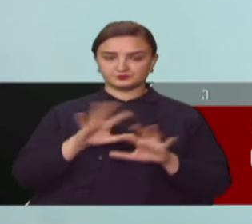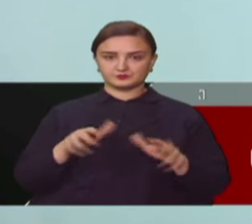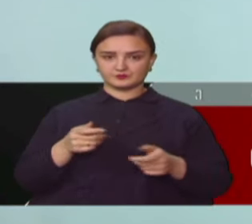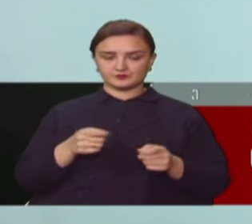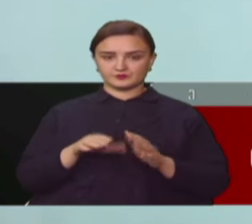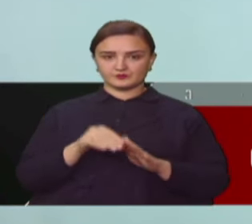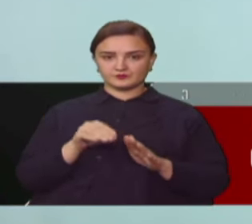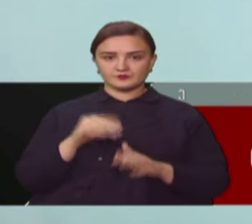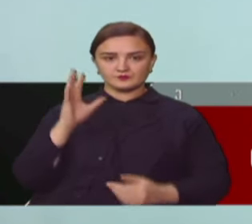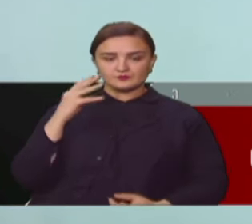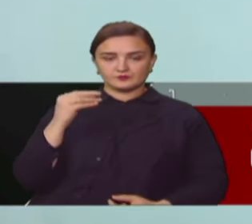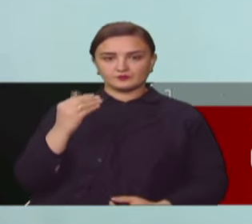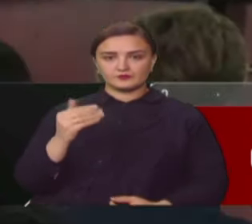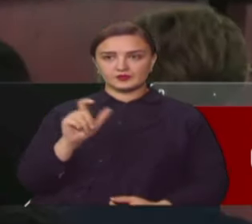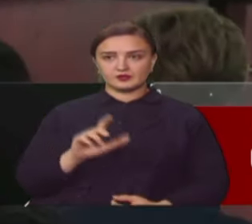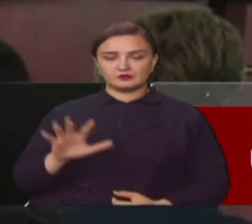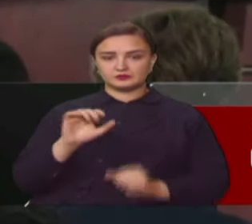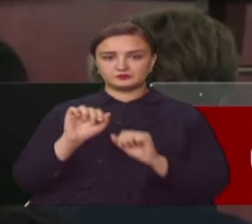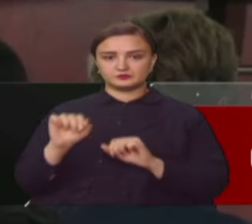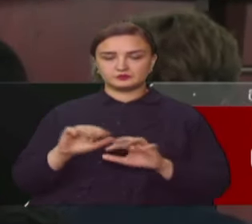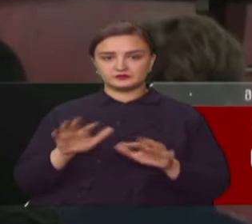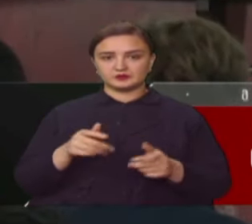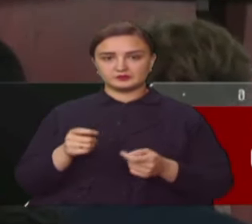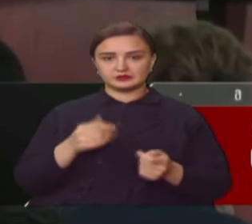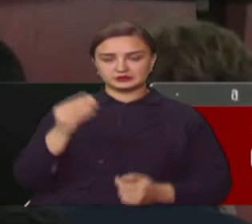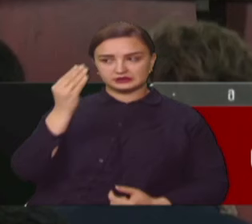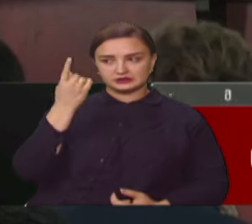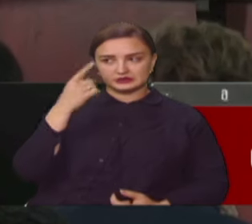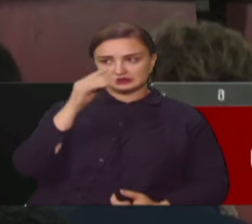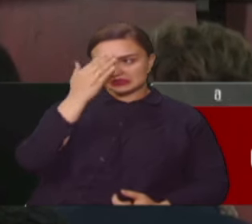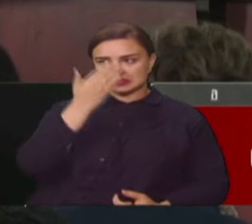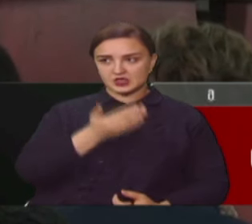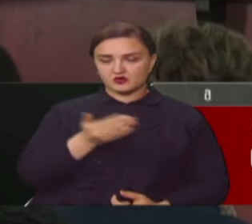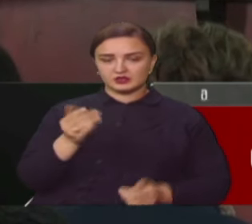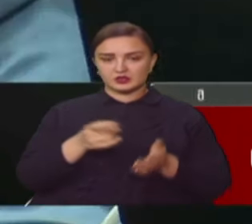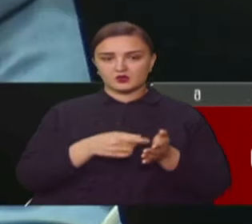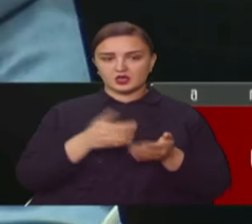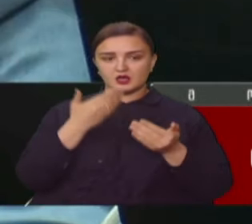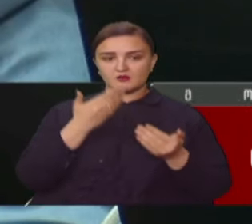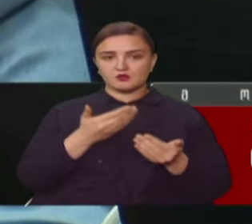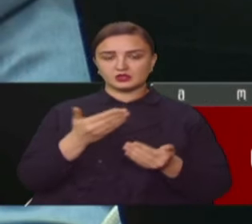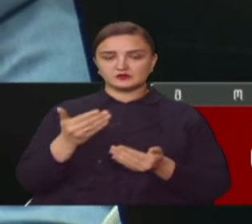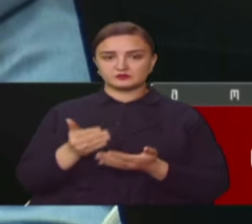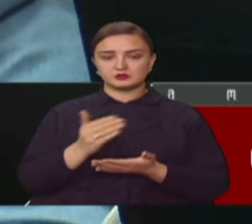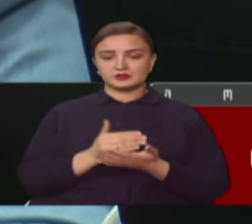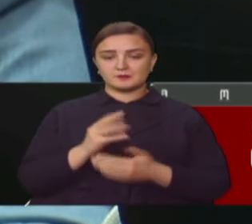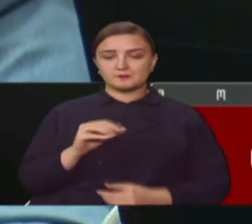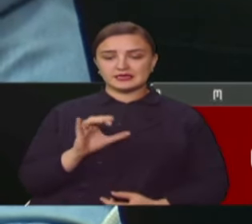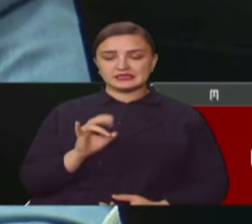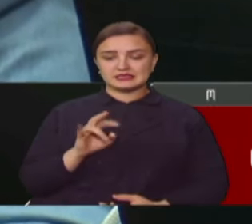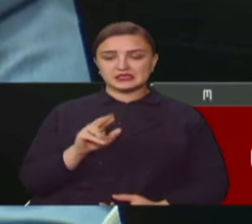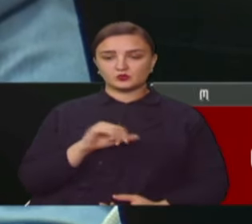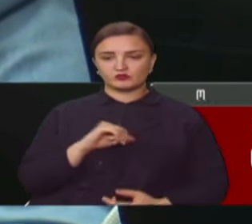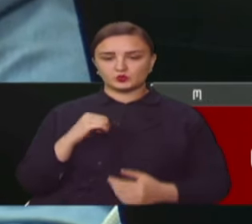prezidentul arceunebi. Moldovis pro-europeli prezidenti smieri inițirebuli sa colel tau gamă kitui ședegebi, tawad maia sandus twisets